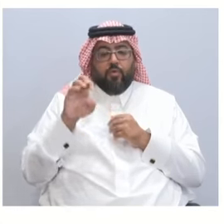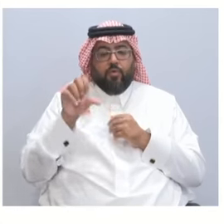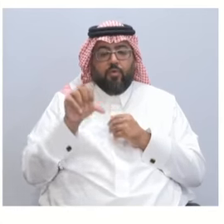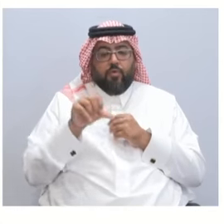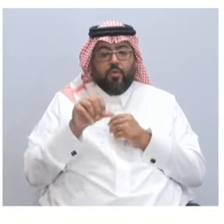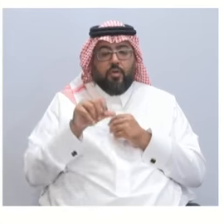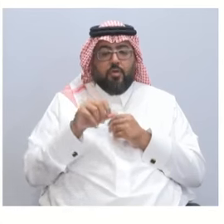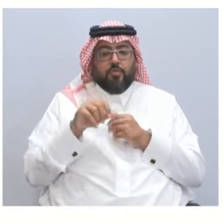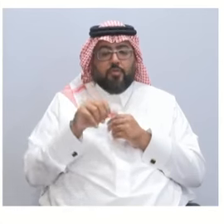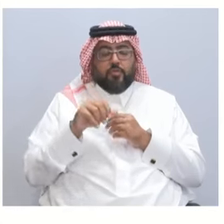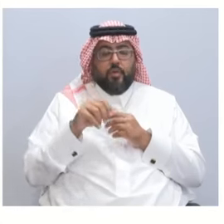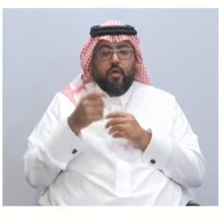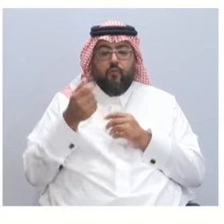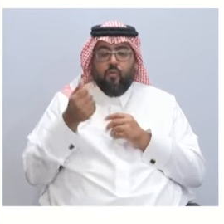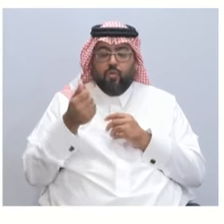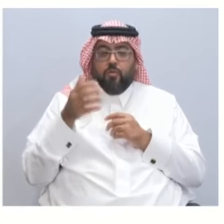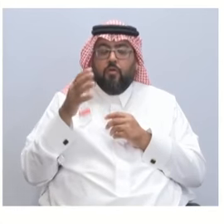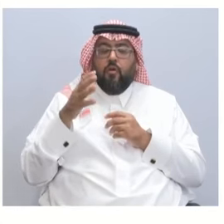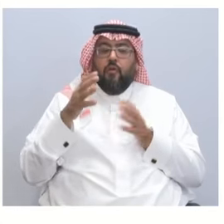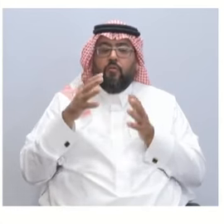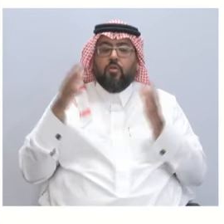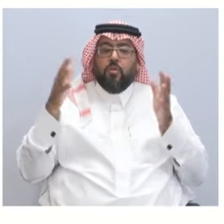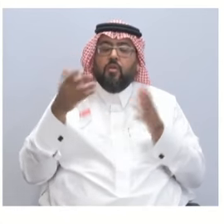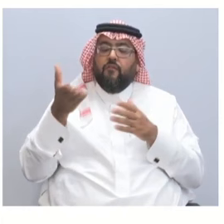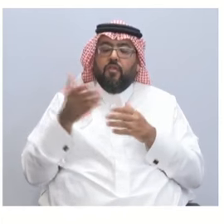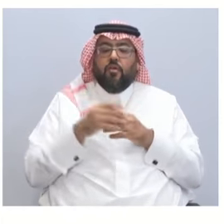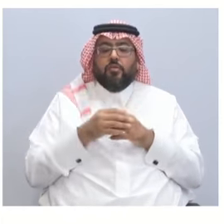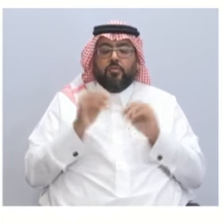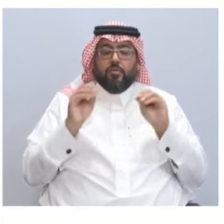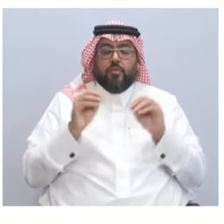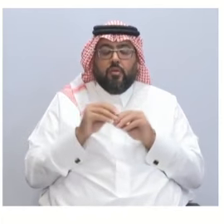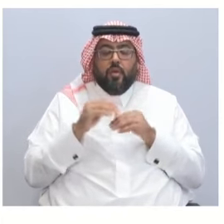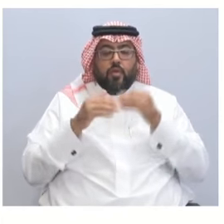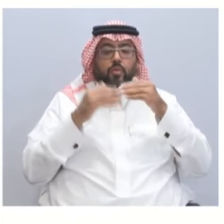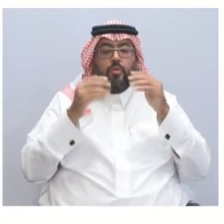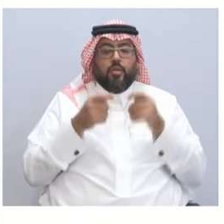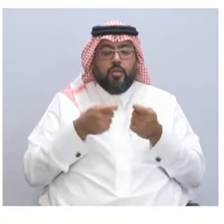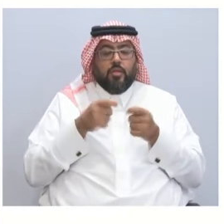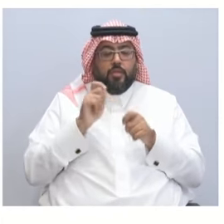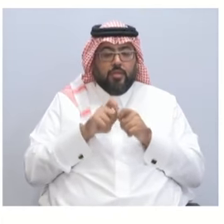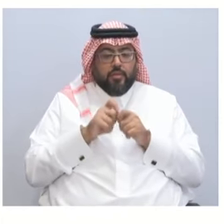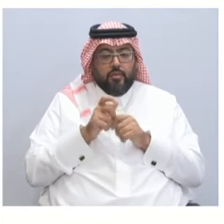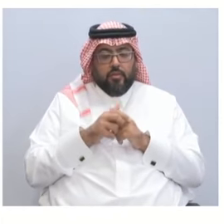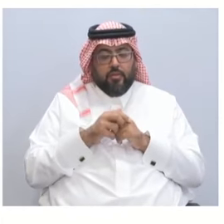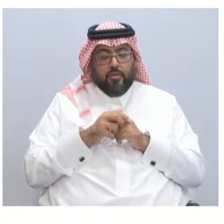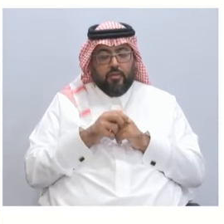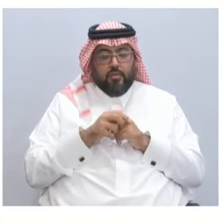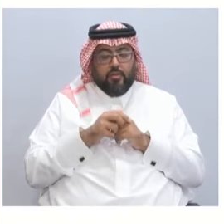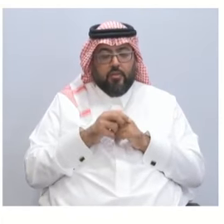وجود راس المال وجود راس المال ساعد على تطوير الصناعه